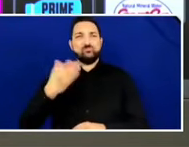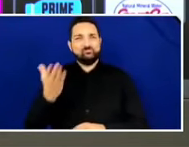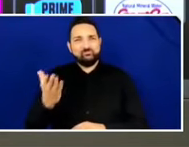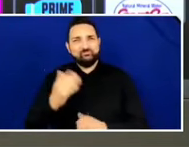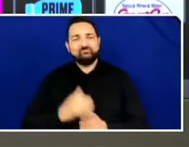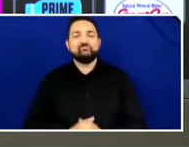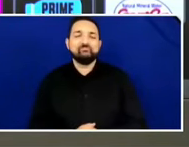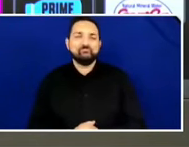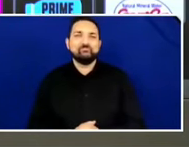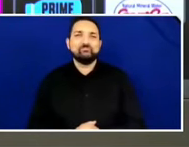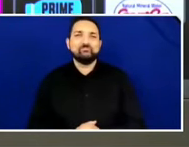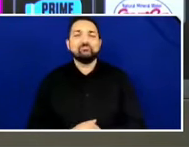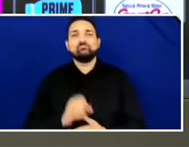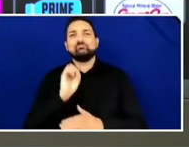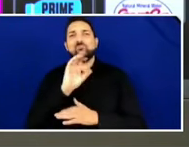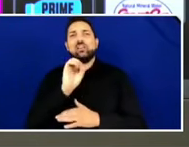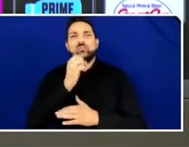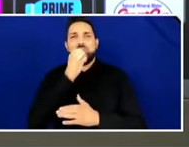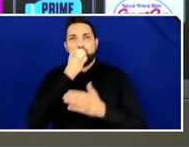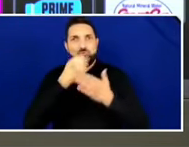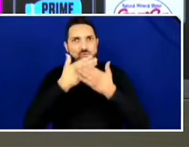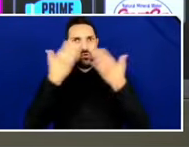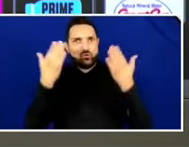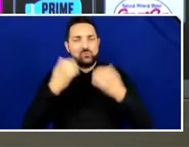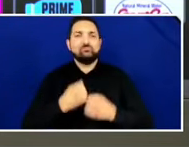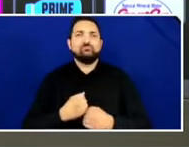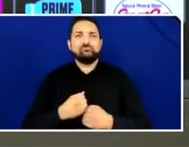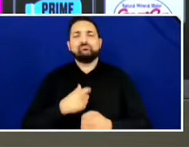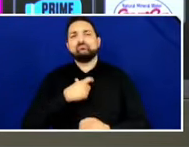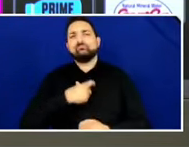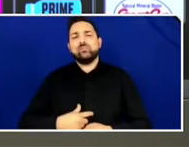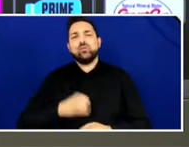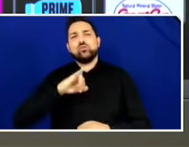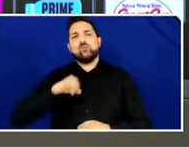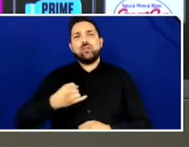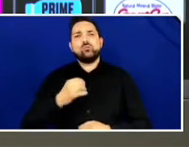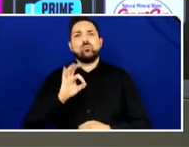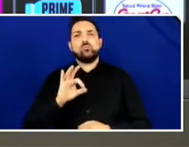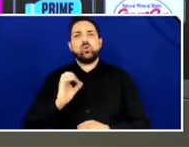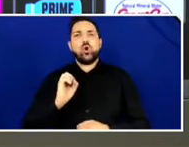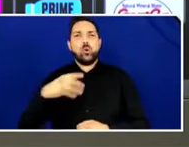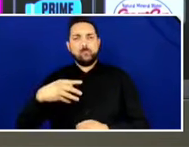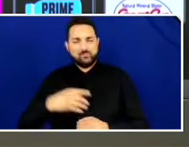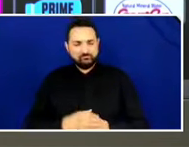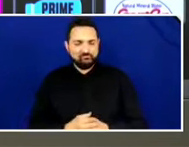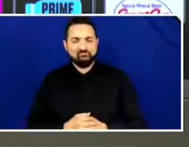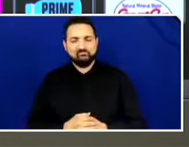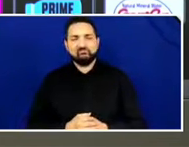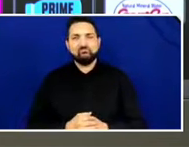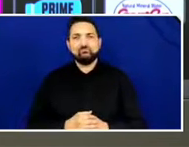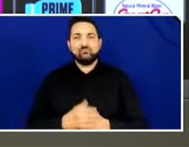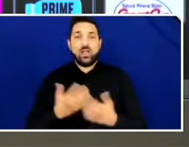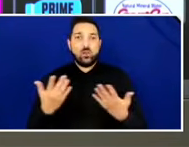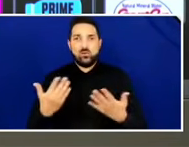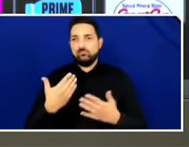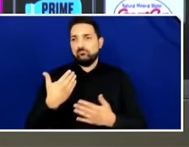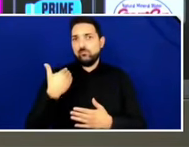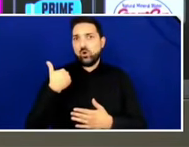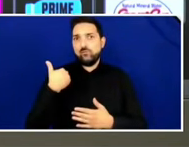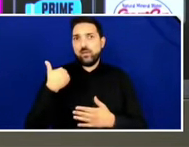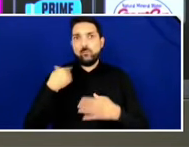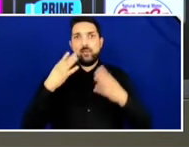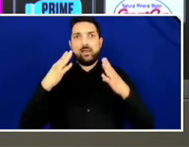Mister Buongiorno Buongiorno Andrea besenzon juventus.com come ha detto Ricky arriviamo da una serata